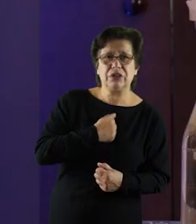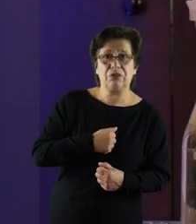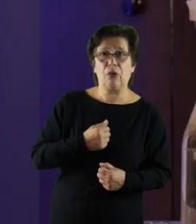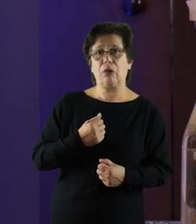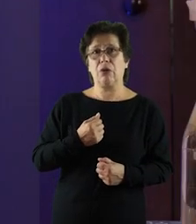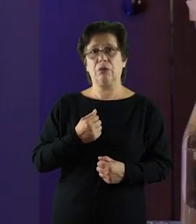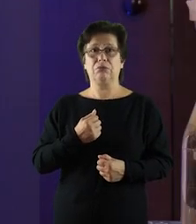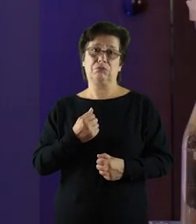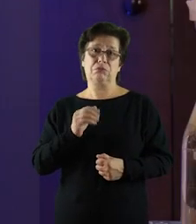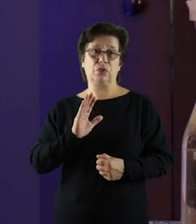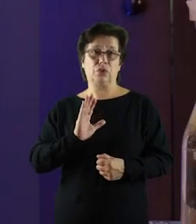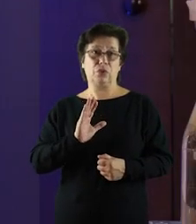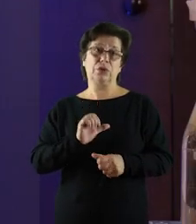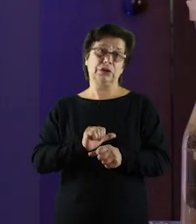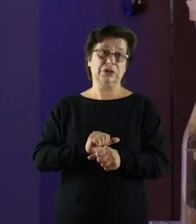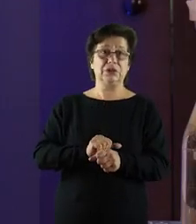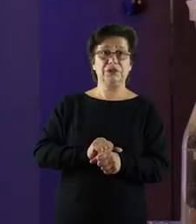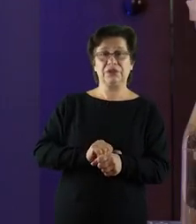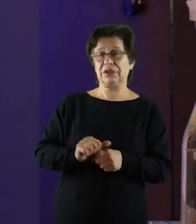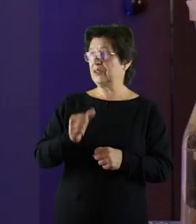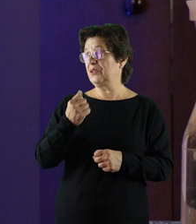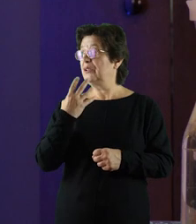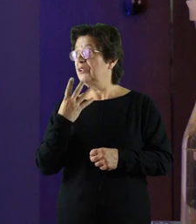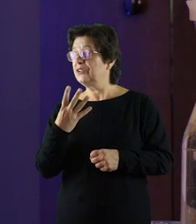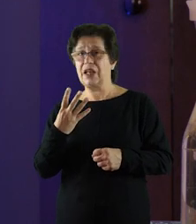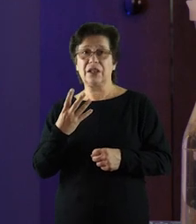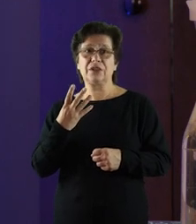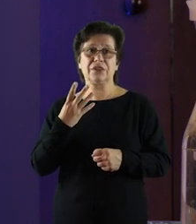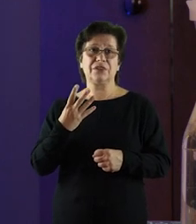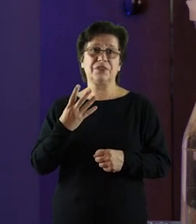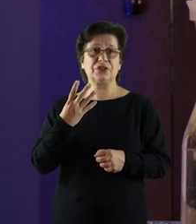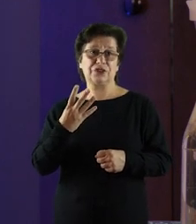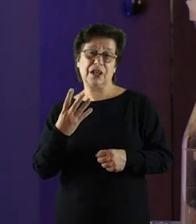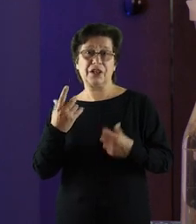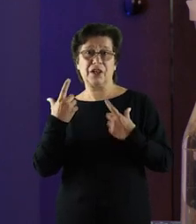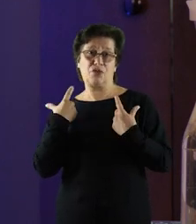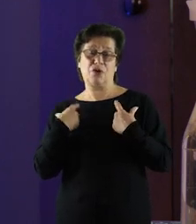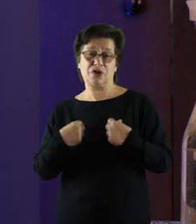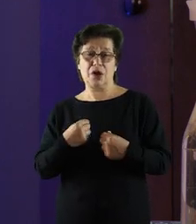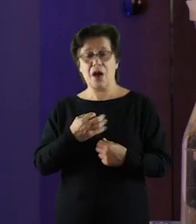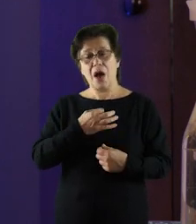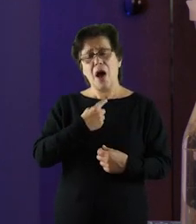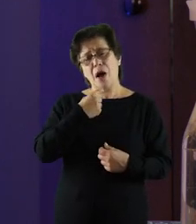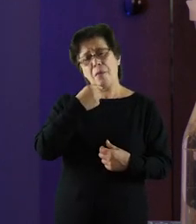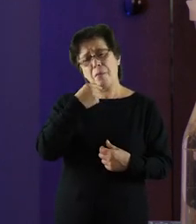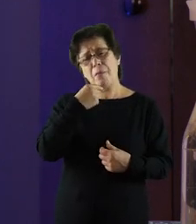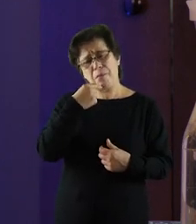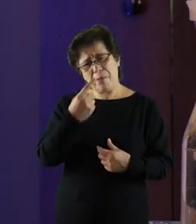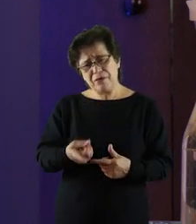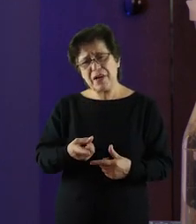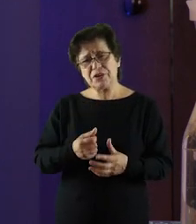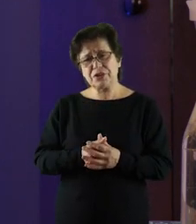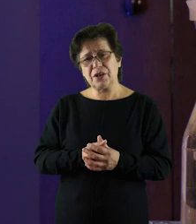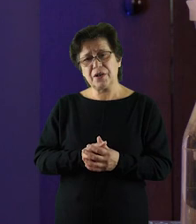się podniosła. To się może zdarzyć, że ktoś się nigdy nie czuje samotny. Są dwie ręce. Ale powiedzcie z kolei,